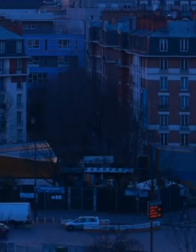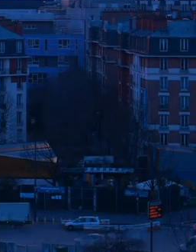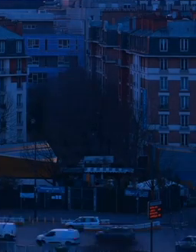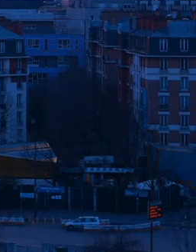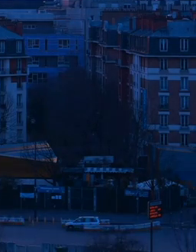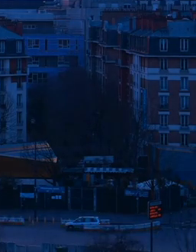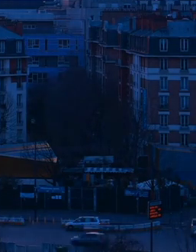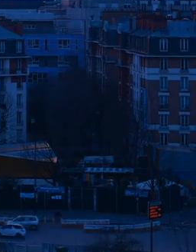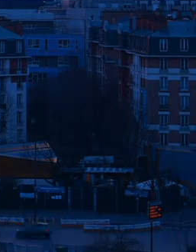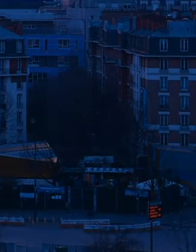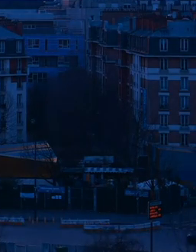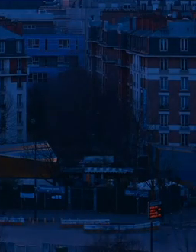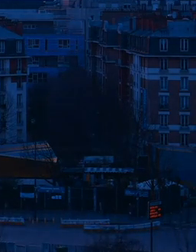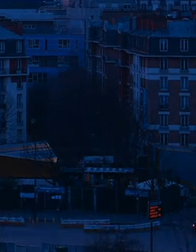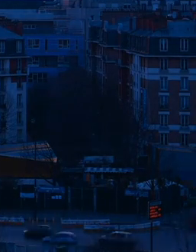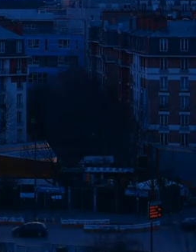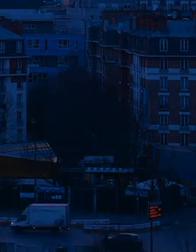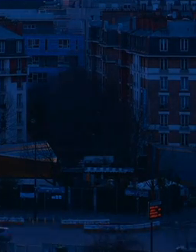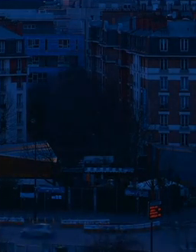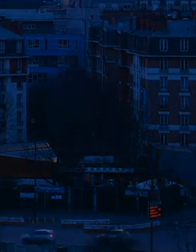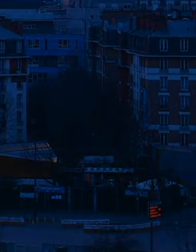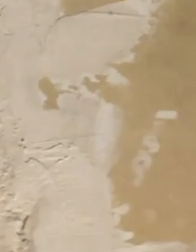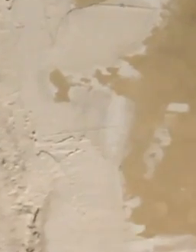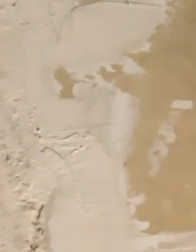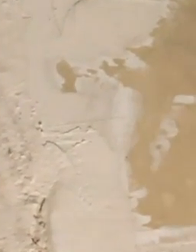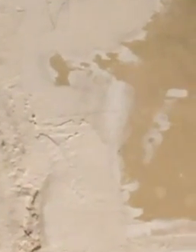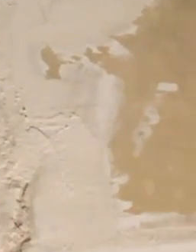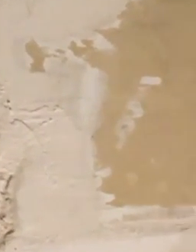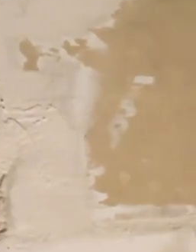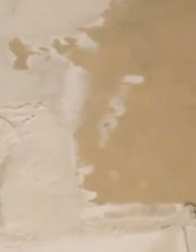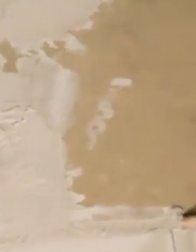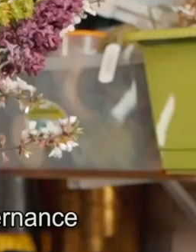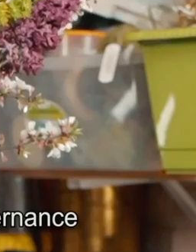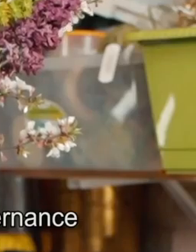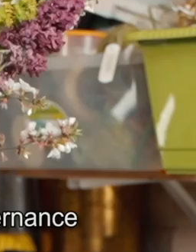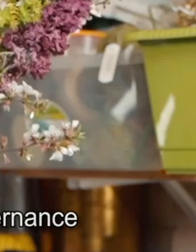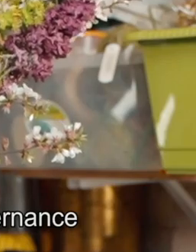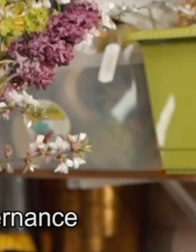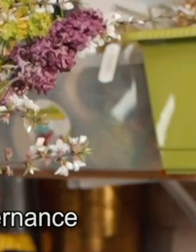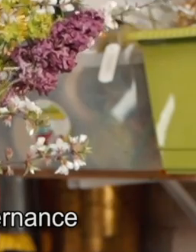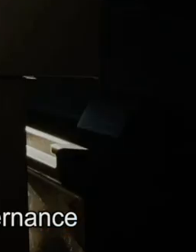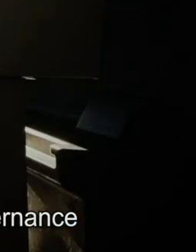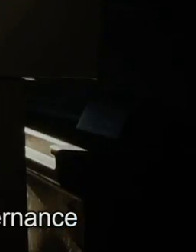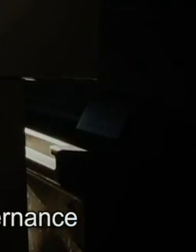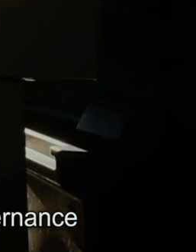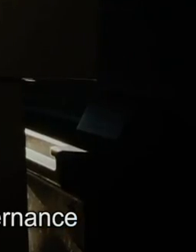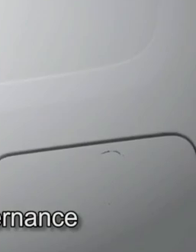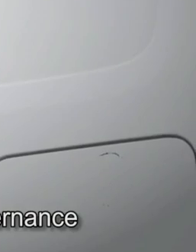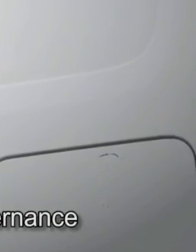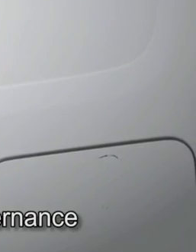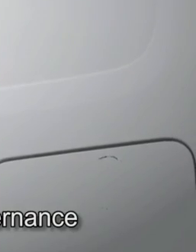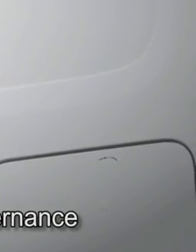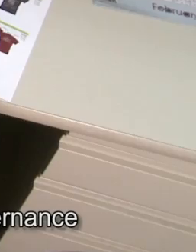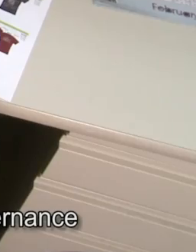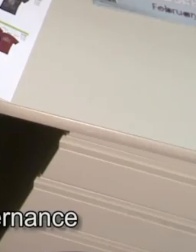CDI représentaient 92%, ils n'en représentent plus aujourd'hui que 73%, remplacés par des indépendants, des CDD,